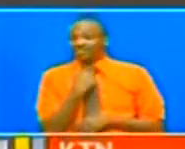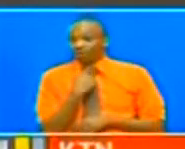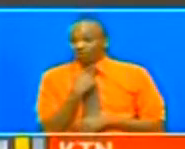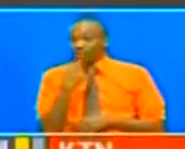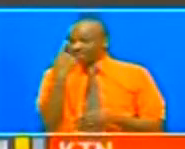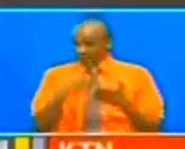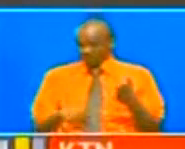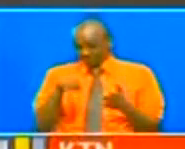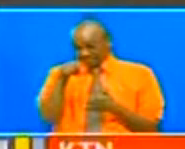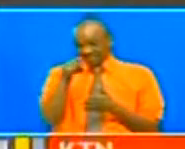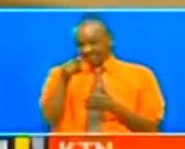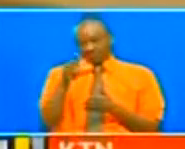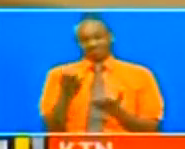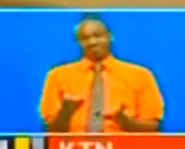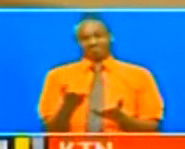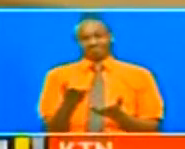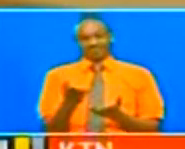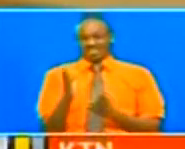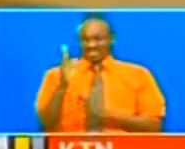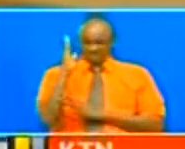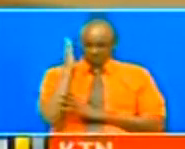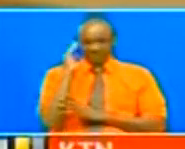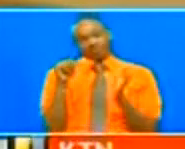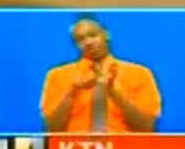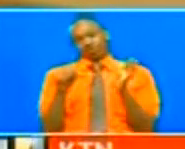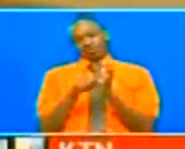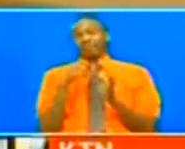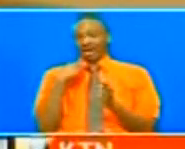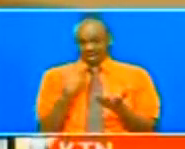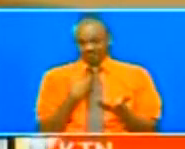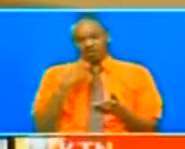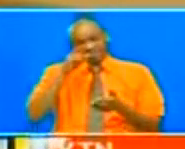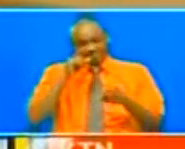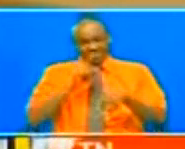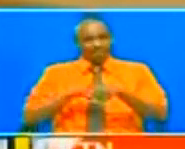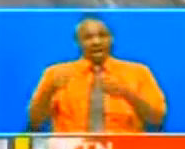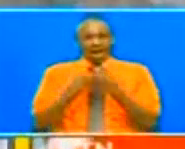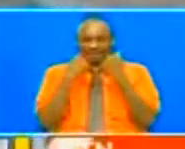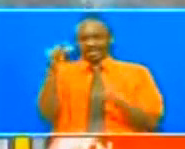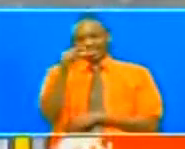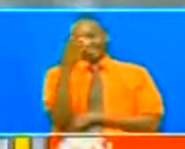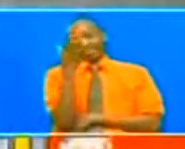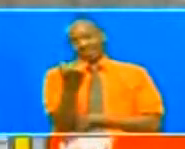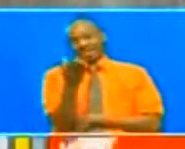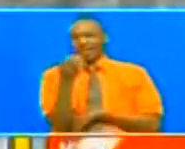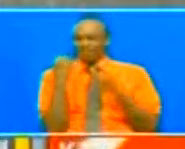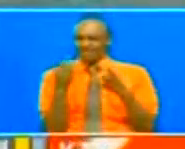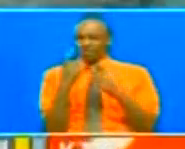na jinsi kamba ya usalama imelegezwa, haswa baada ya shambulizi katika chuo kikuu cha Garissa pale